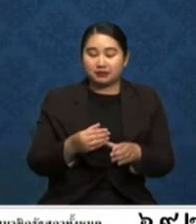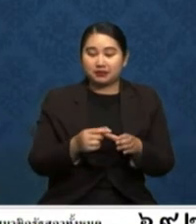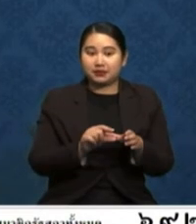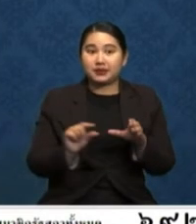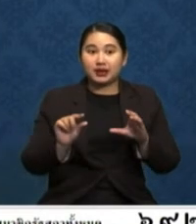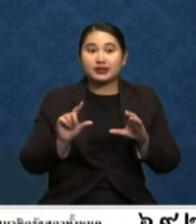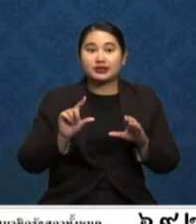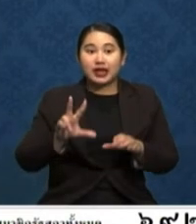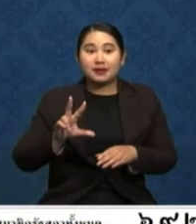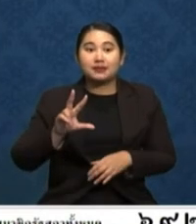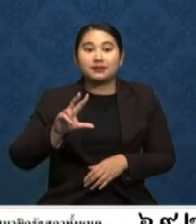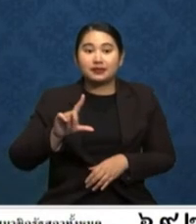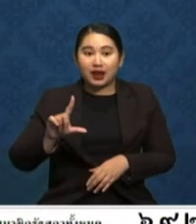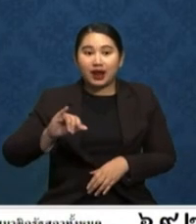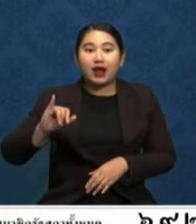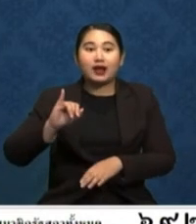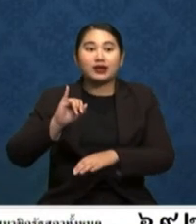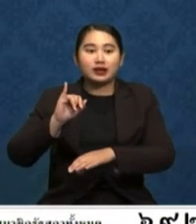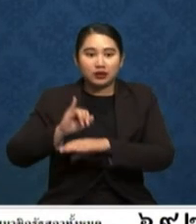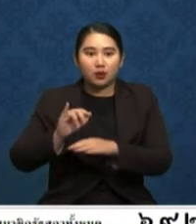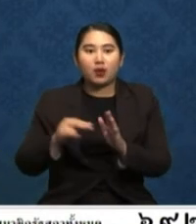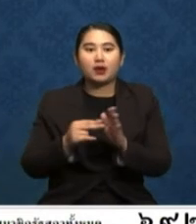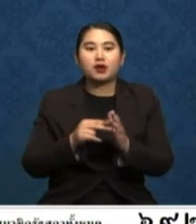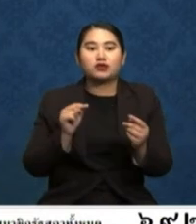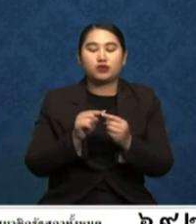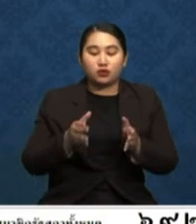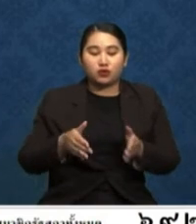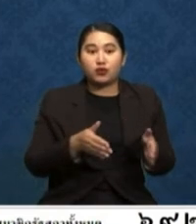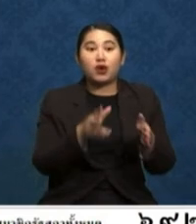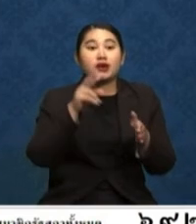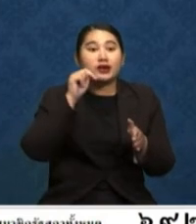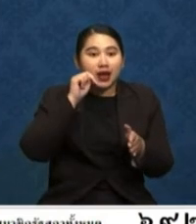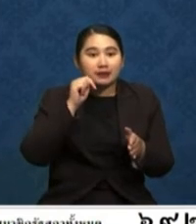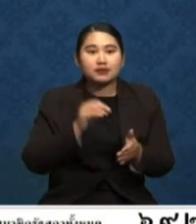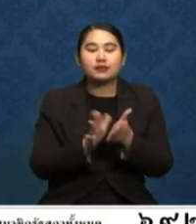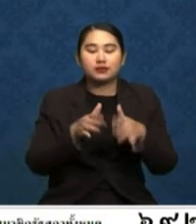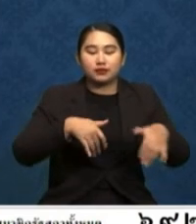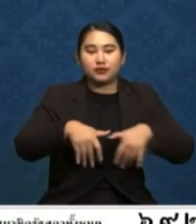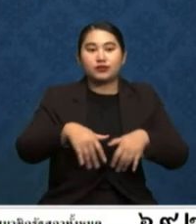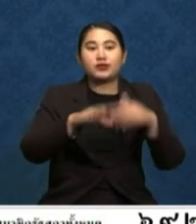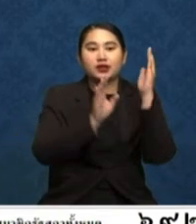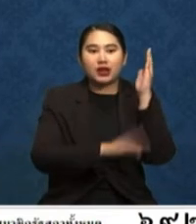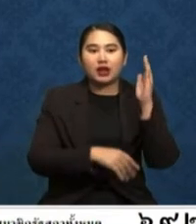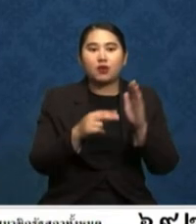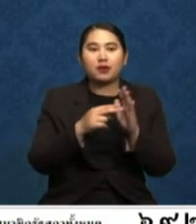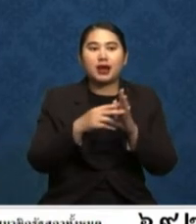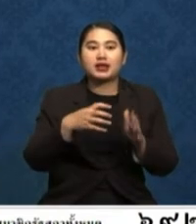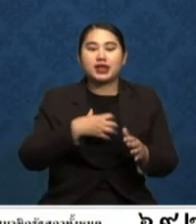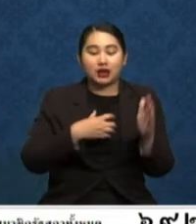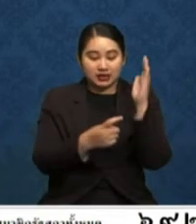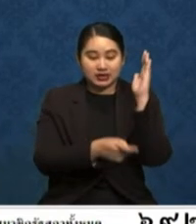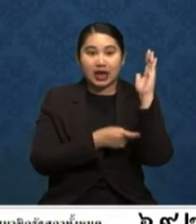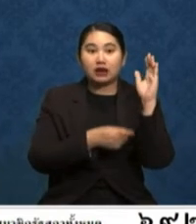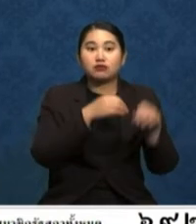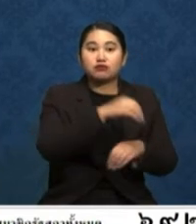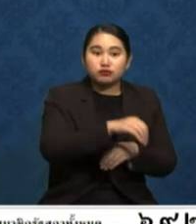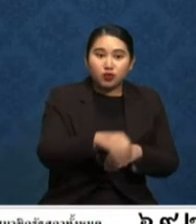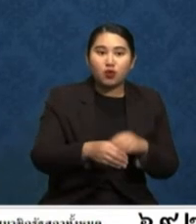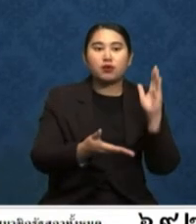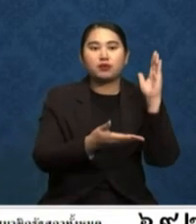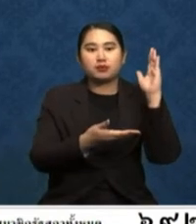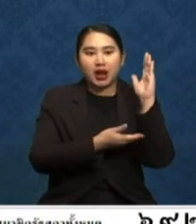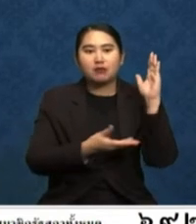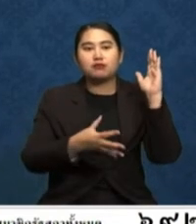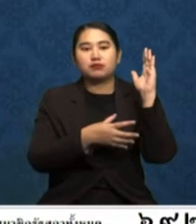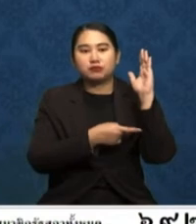นั้นที่เป็นพื้นที่การเกษตรในเขตชลประทานและคนใต้เขาไม่ได้แค่อยากปลูกยางปลูกปาล์มแล้วจบ